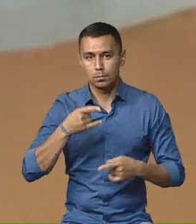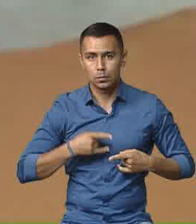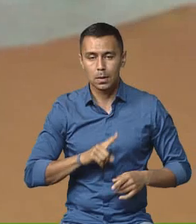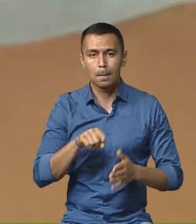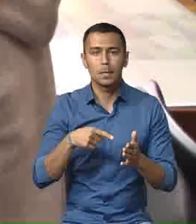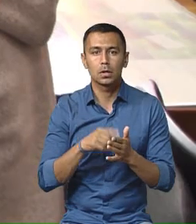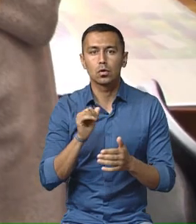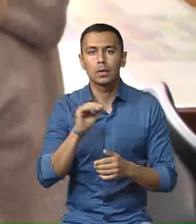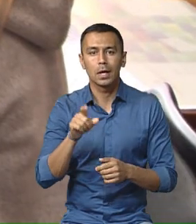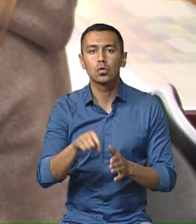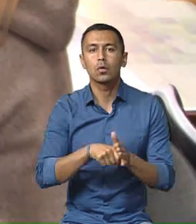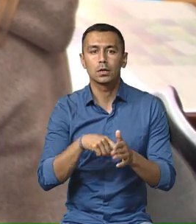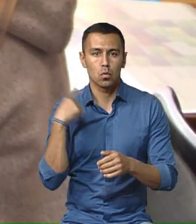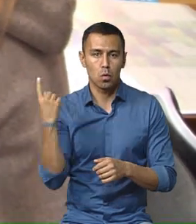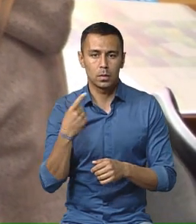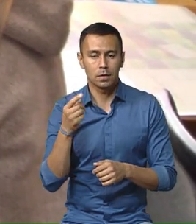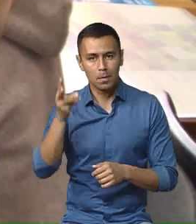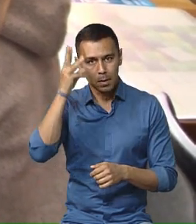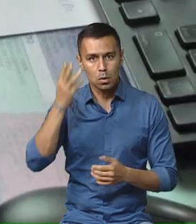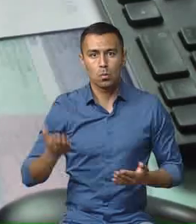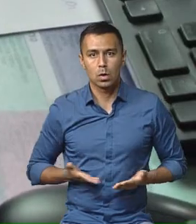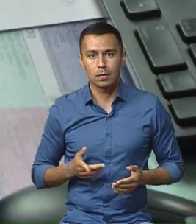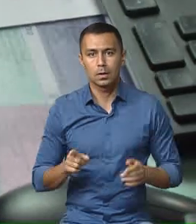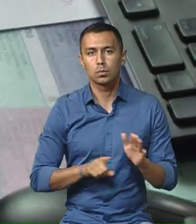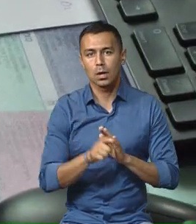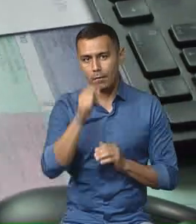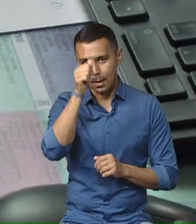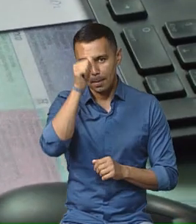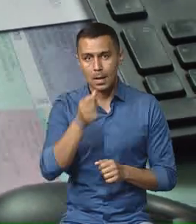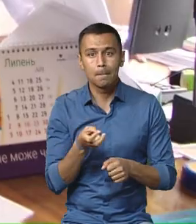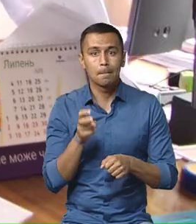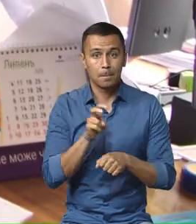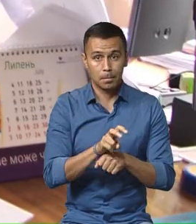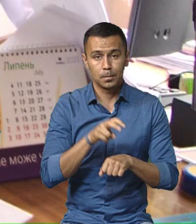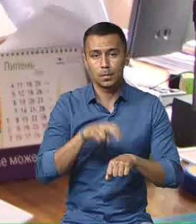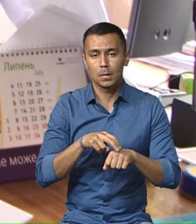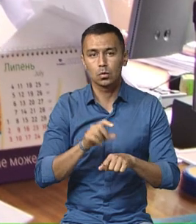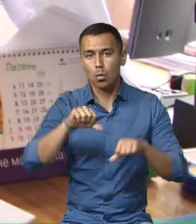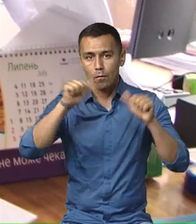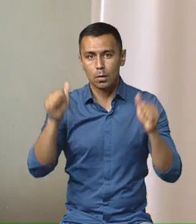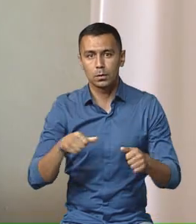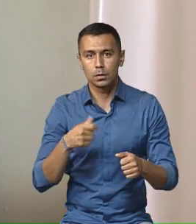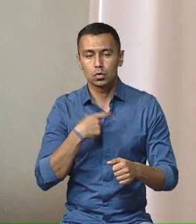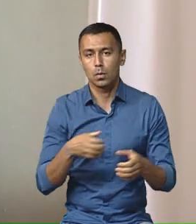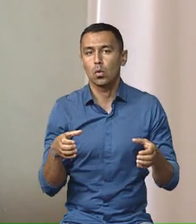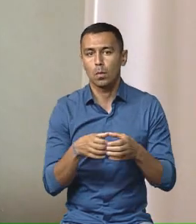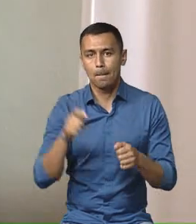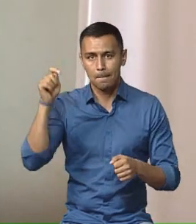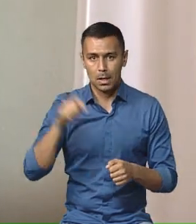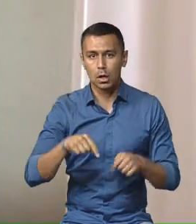міста Соледар Донецької області і у Хмельницькому проживає з квітня. На прийом до лікаря прийшла, аби оформити групу. Приїхала я